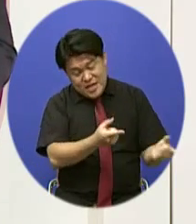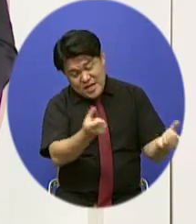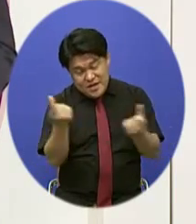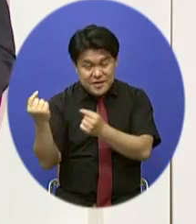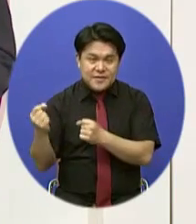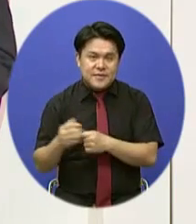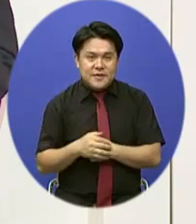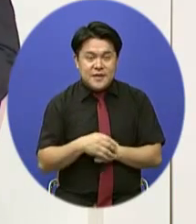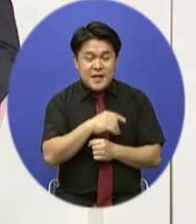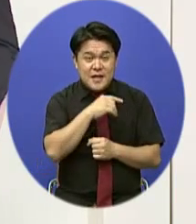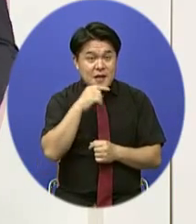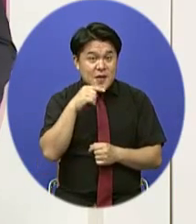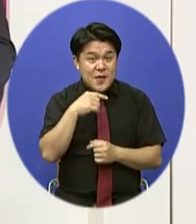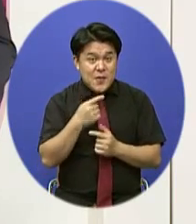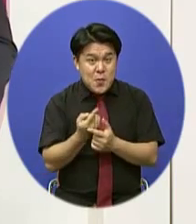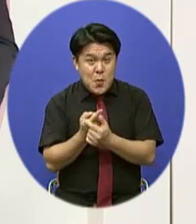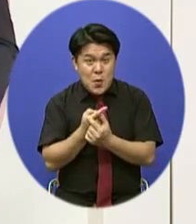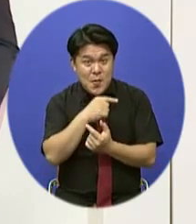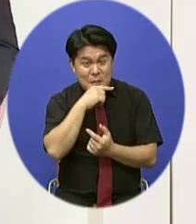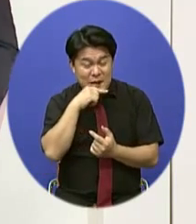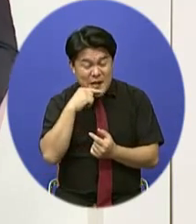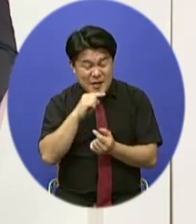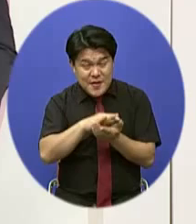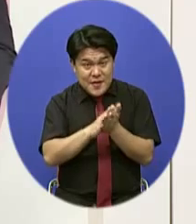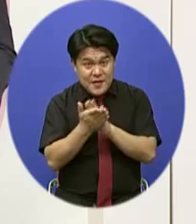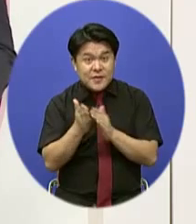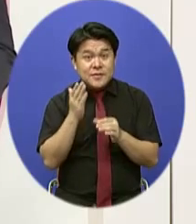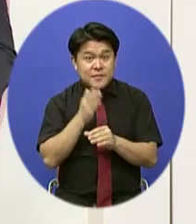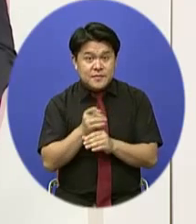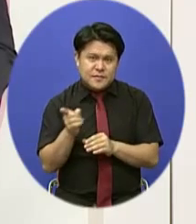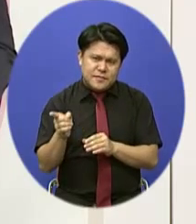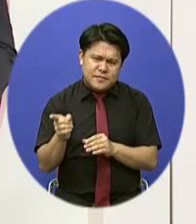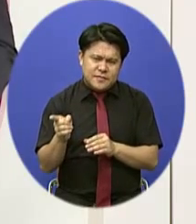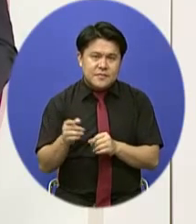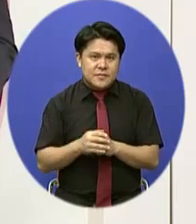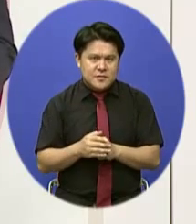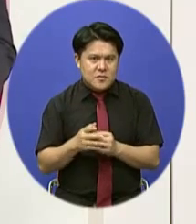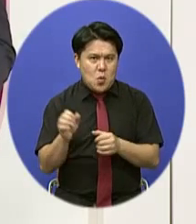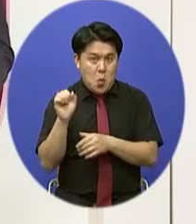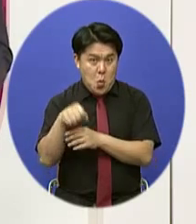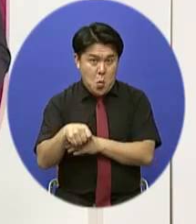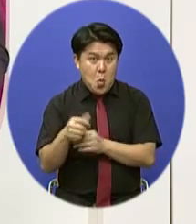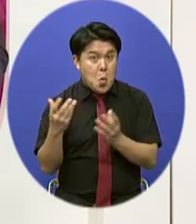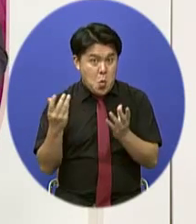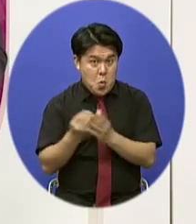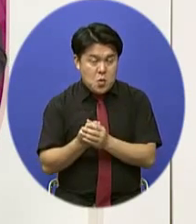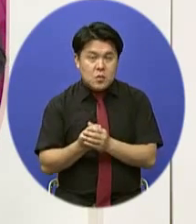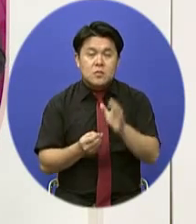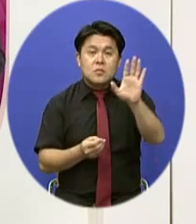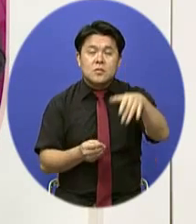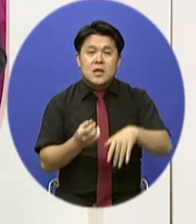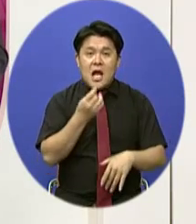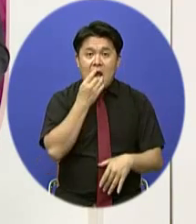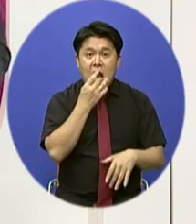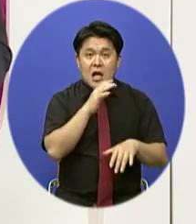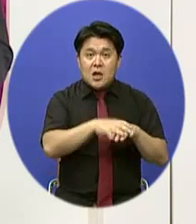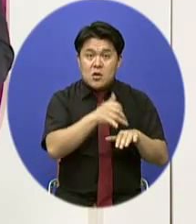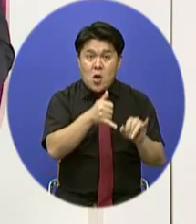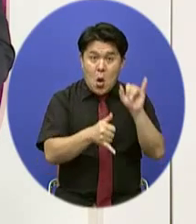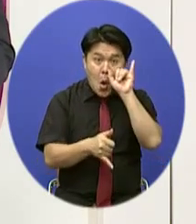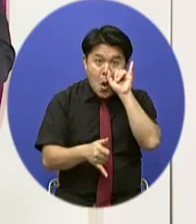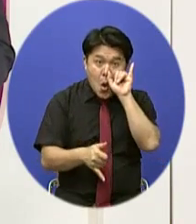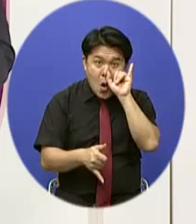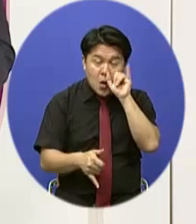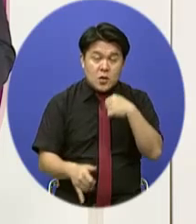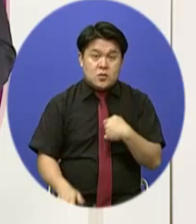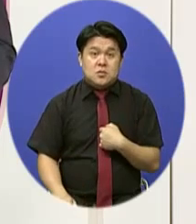빨갛게 익어가고요. 그래요. 벼하고 고추가 이제 좀 많이 여물어 저기 있죠. 네, 있고요. 아니 벼 농사도 하세요? 예, 벼는